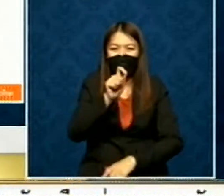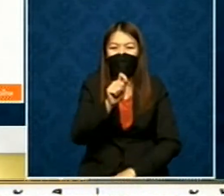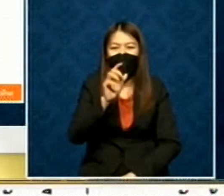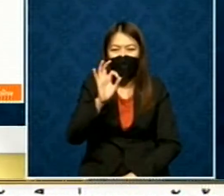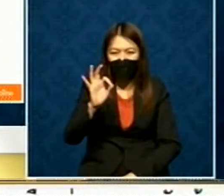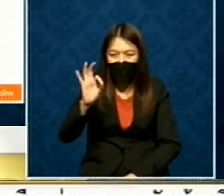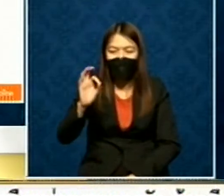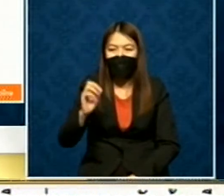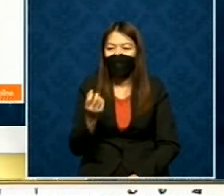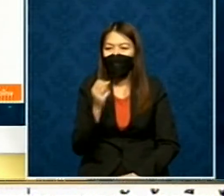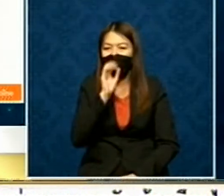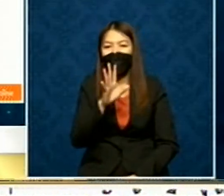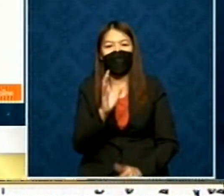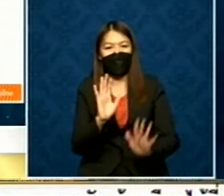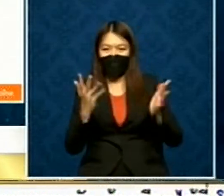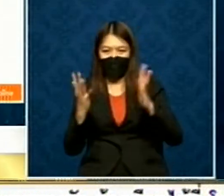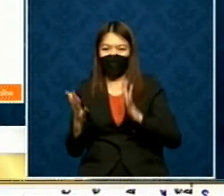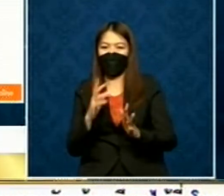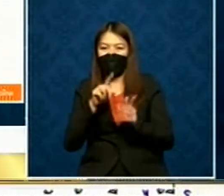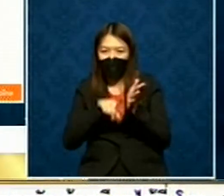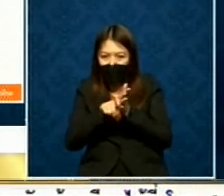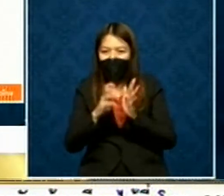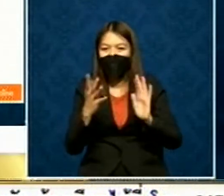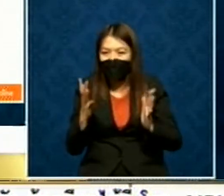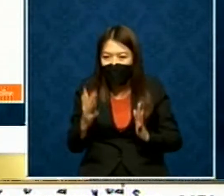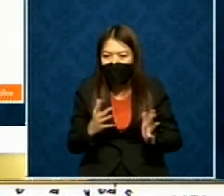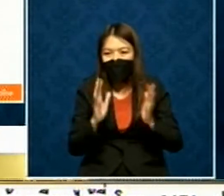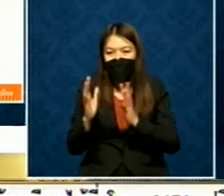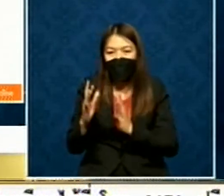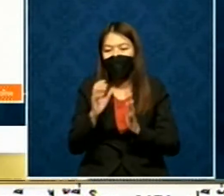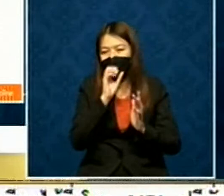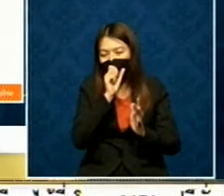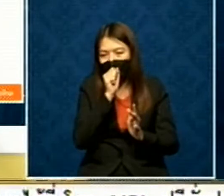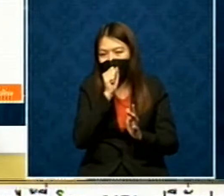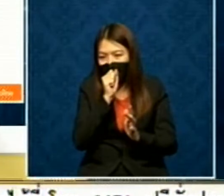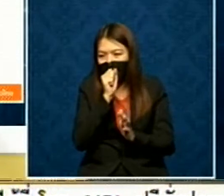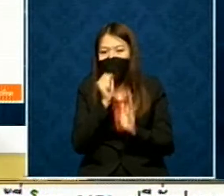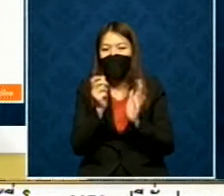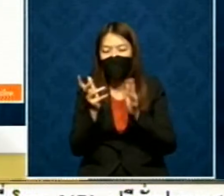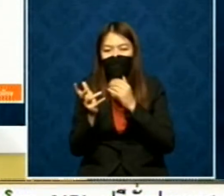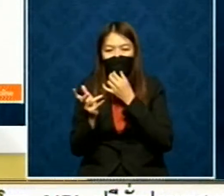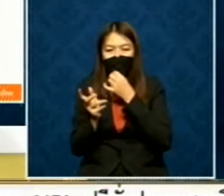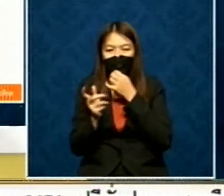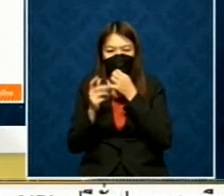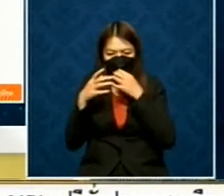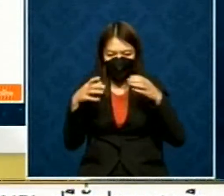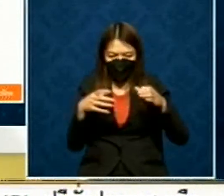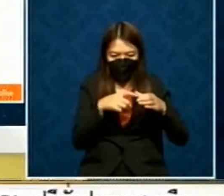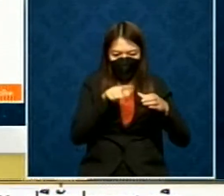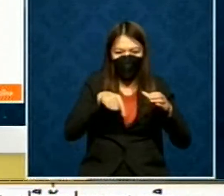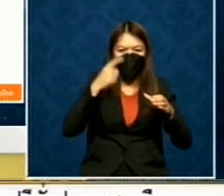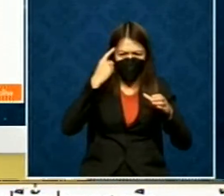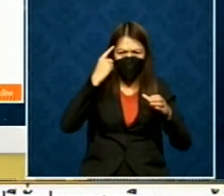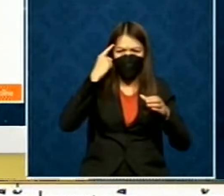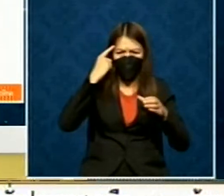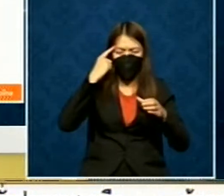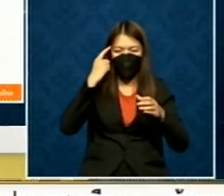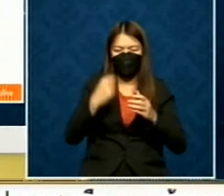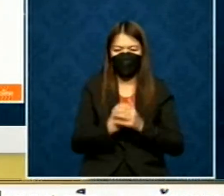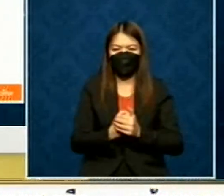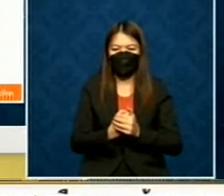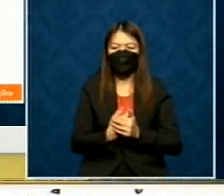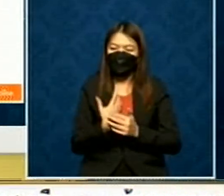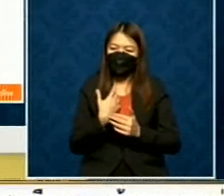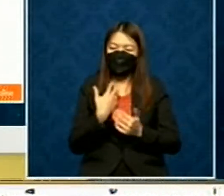่างเดียววาไม่มีทำให้มคนแค่จำนวนเล็กๆกลมเดียวในประเทศไยที่รู้สัการ ASF เป็อย่ดีและแวงหา